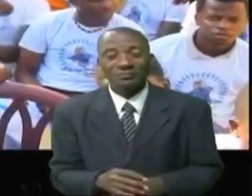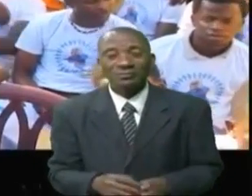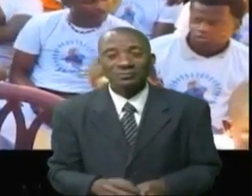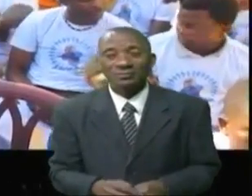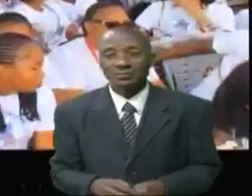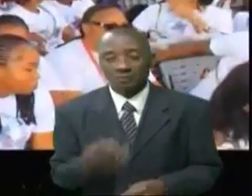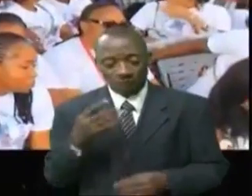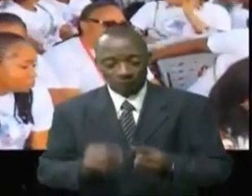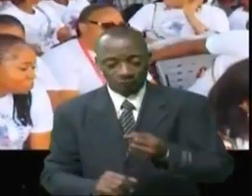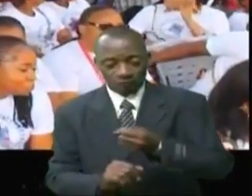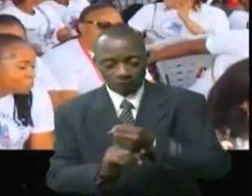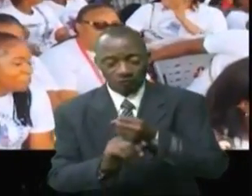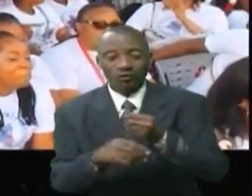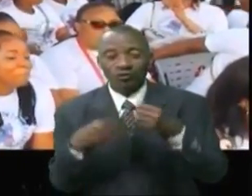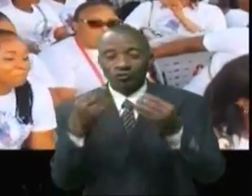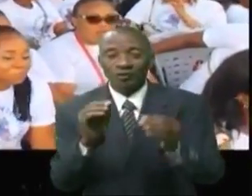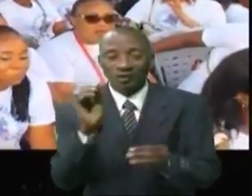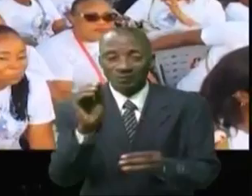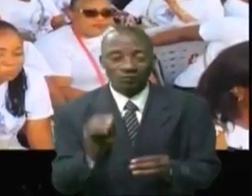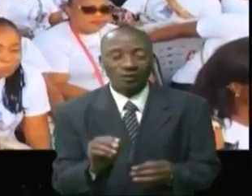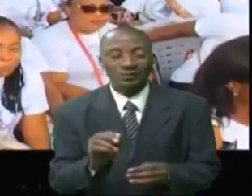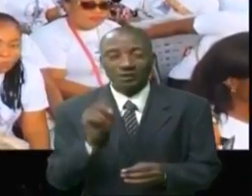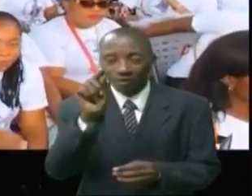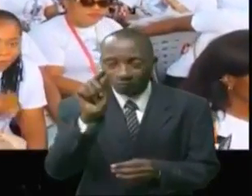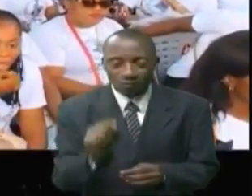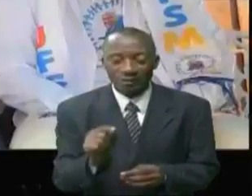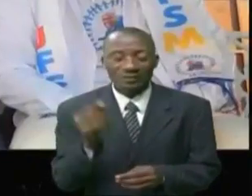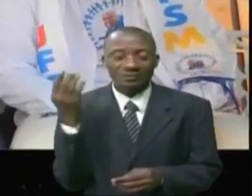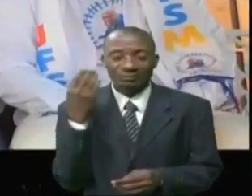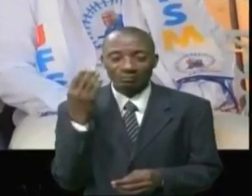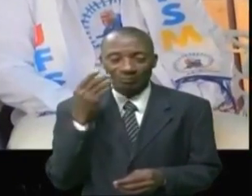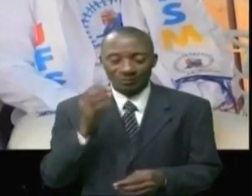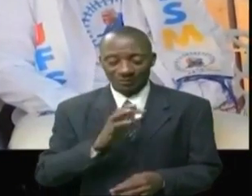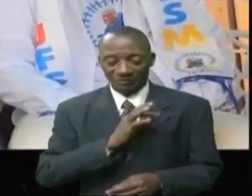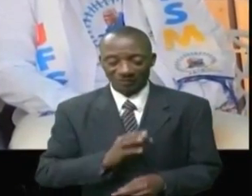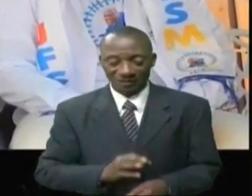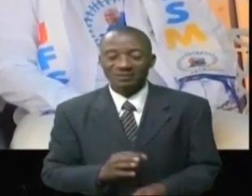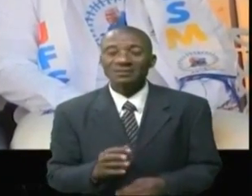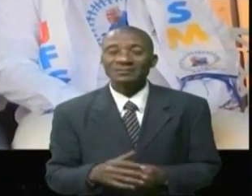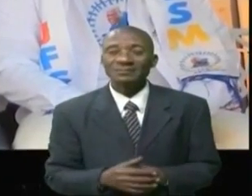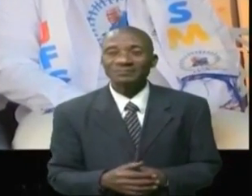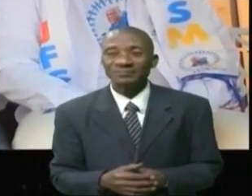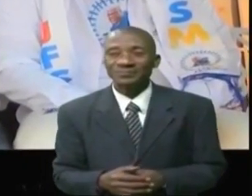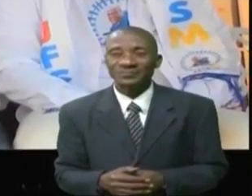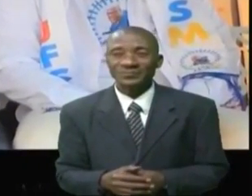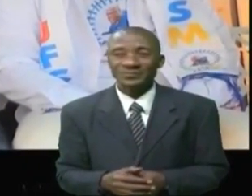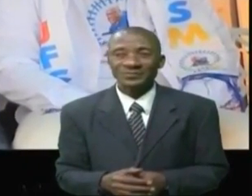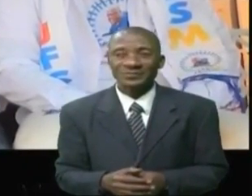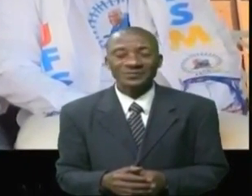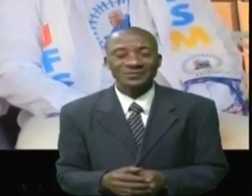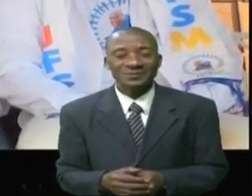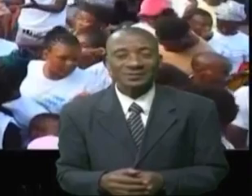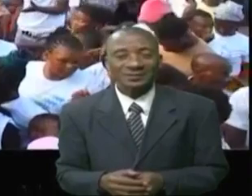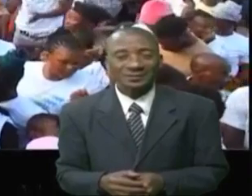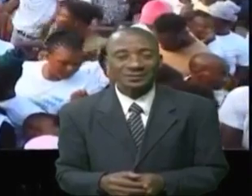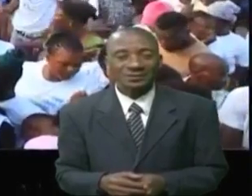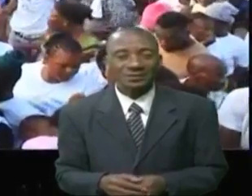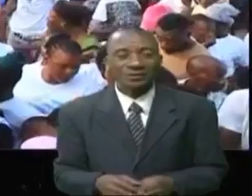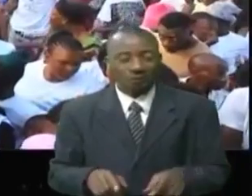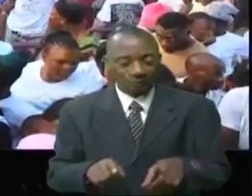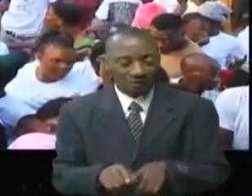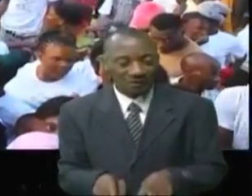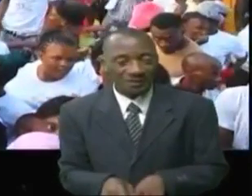Félix Tshisekedi pour qu'il soit élu, réélu président de la République. Donc nous sommes